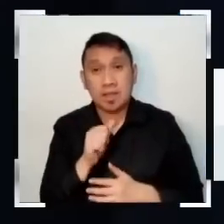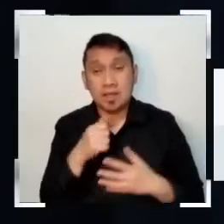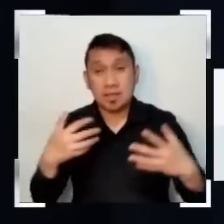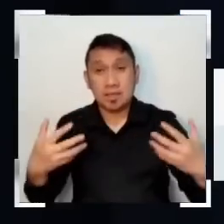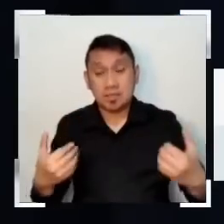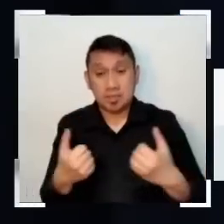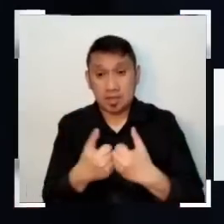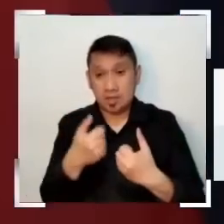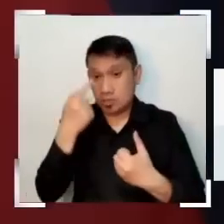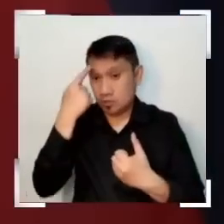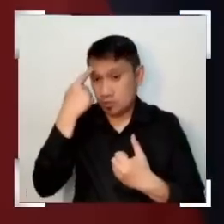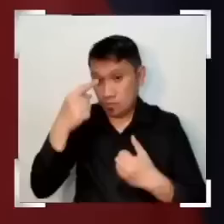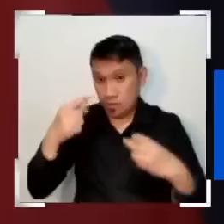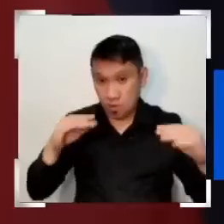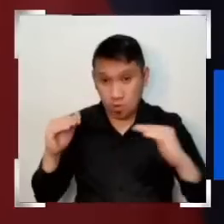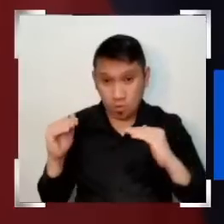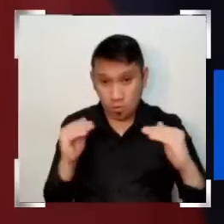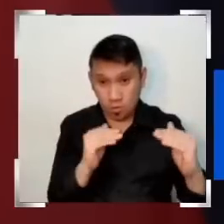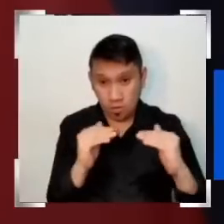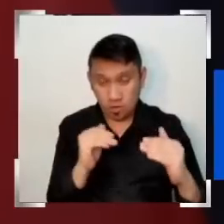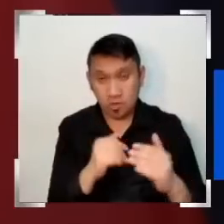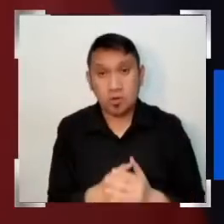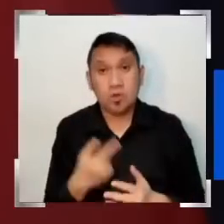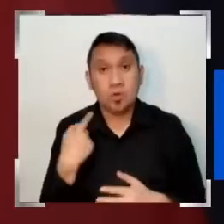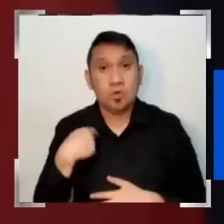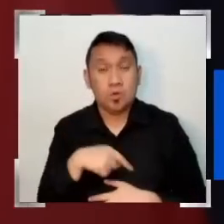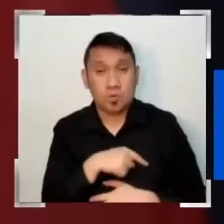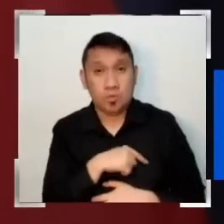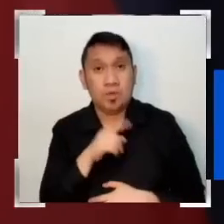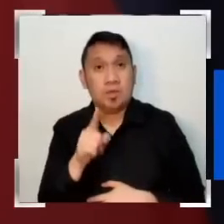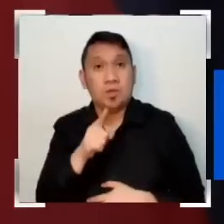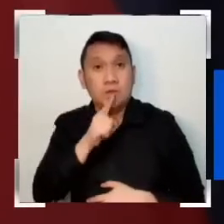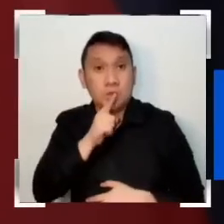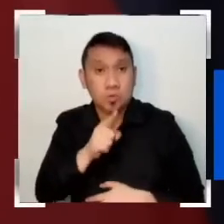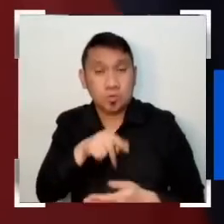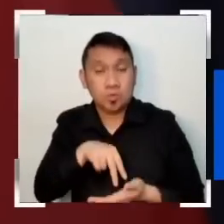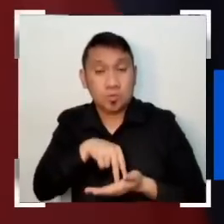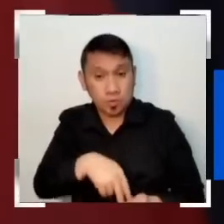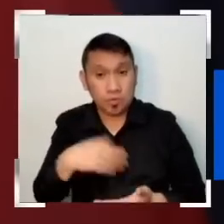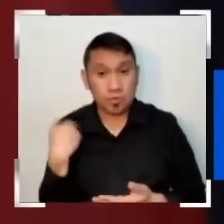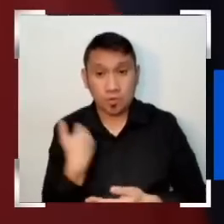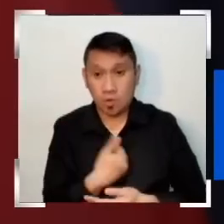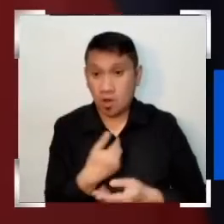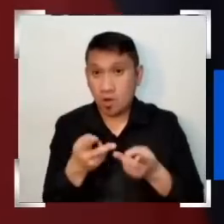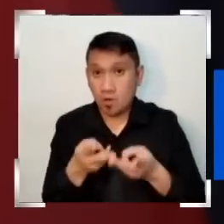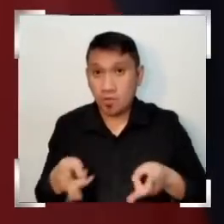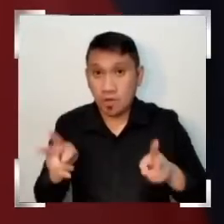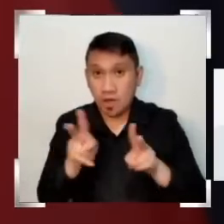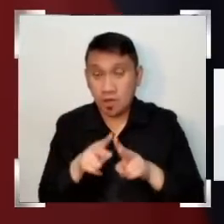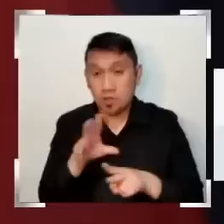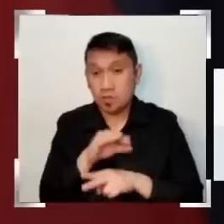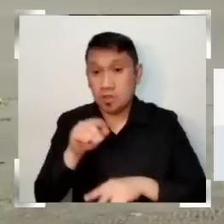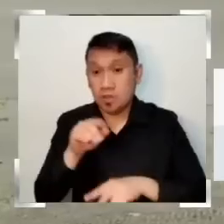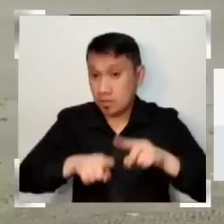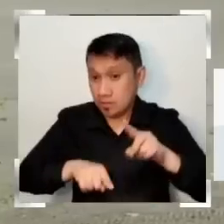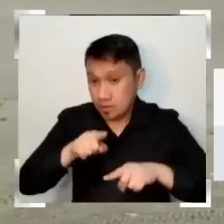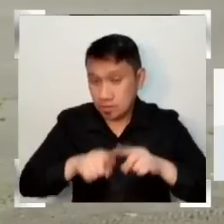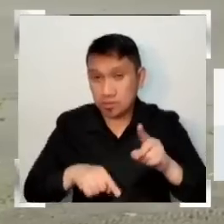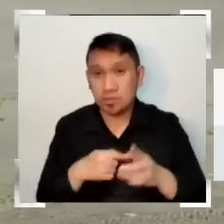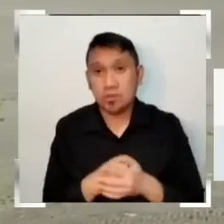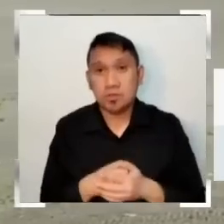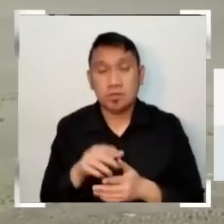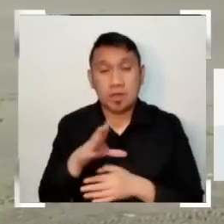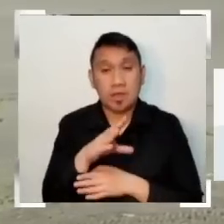It's not to contain China. We're going to stand up very vigorously for our values and for our interests, and we're doing that with regard to China.